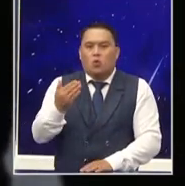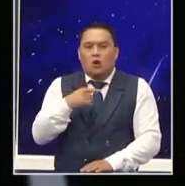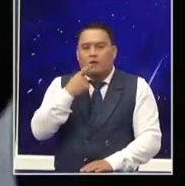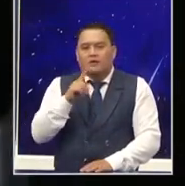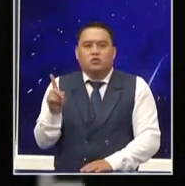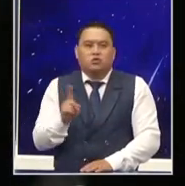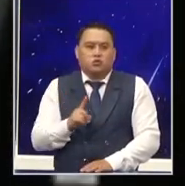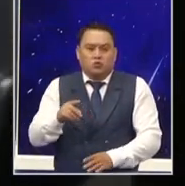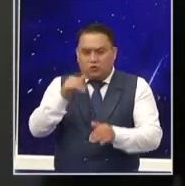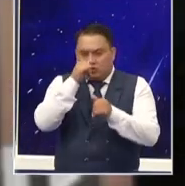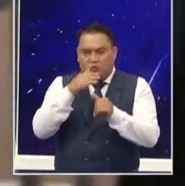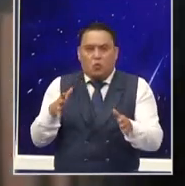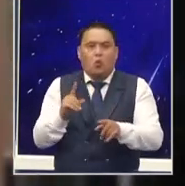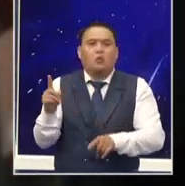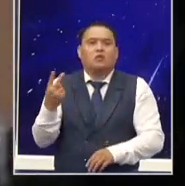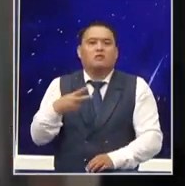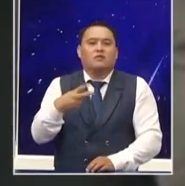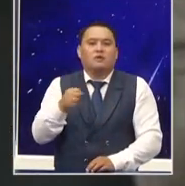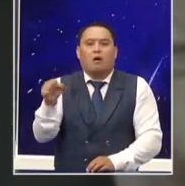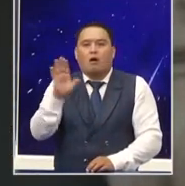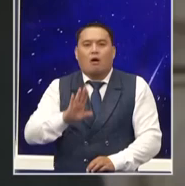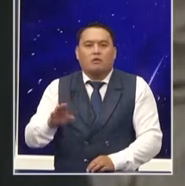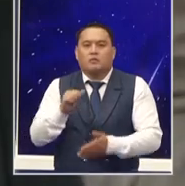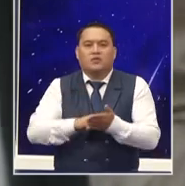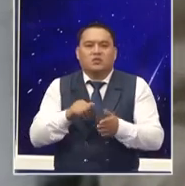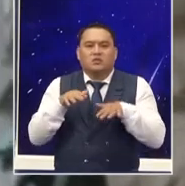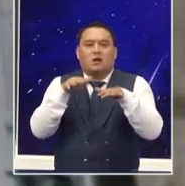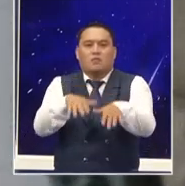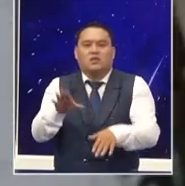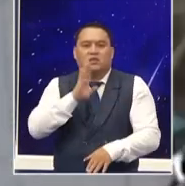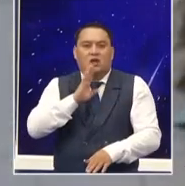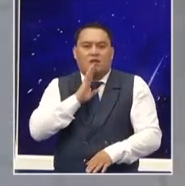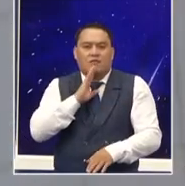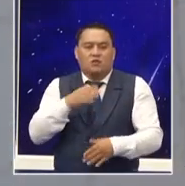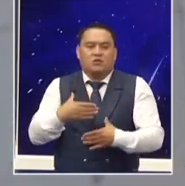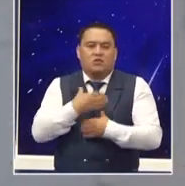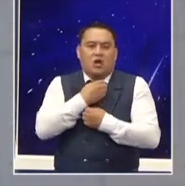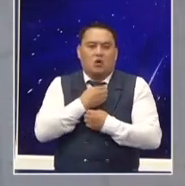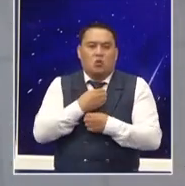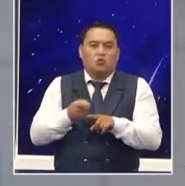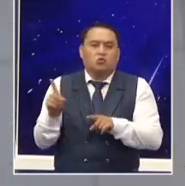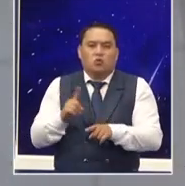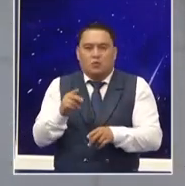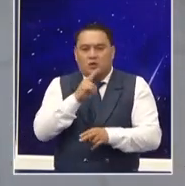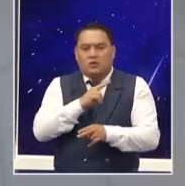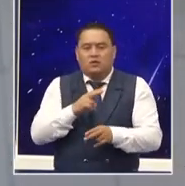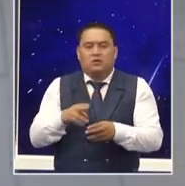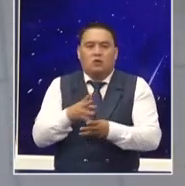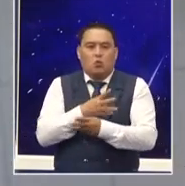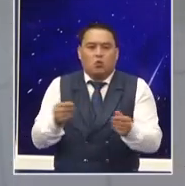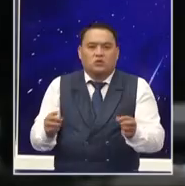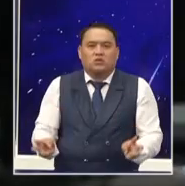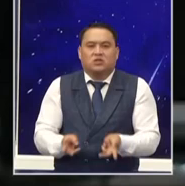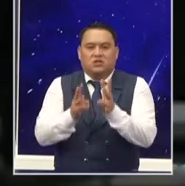задержанный пояснить не смог. 20 августа он беспричинно напал на девушку, после чего задушил ее и, чтобы избавиться от следов, поджег